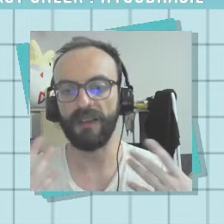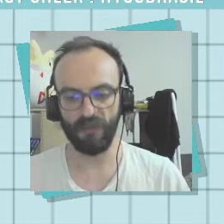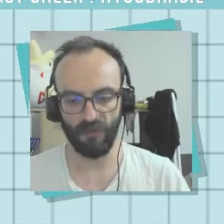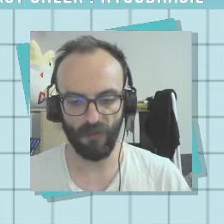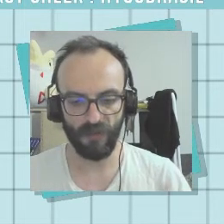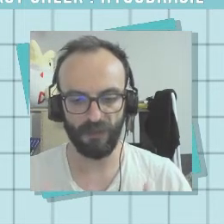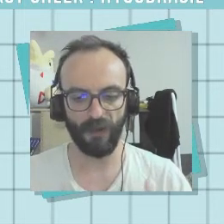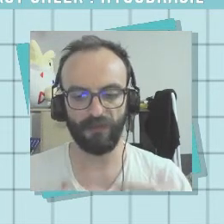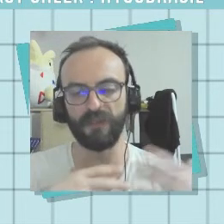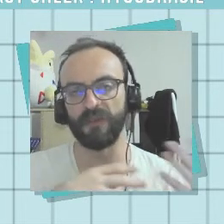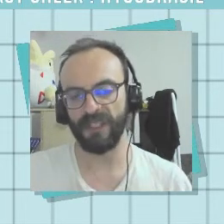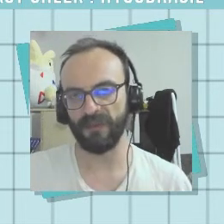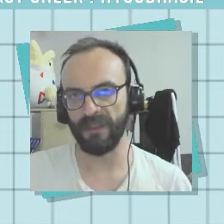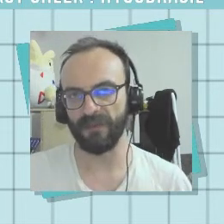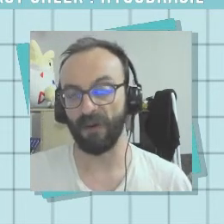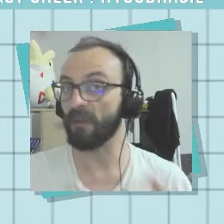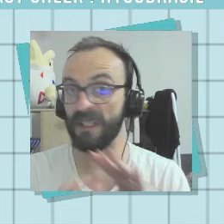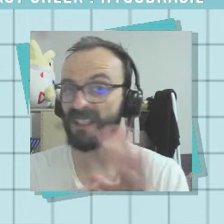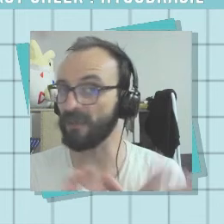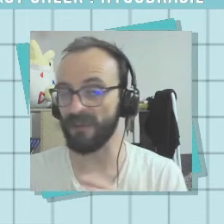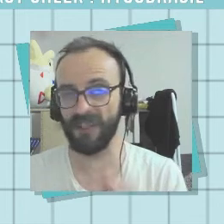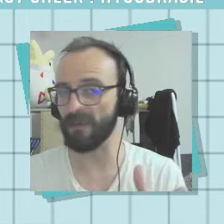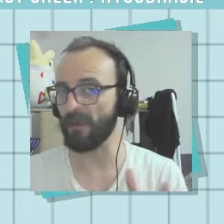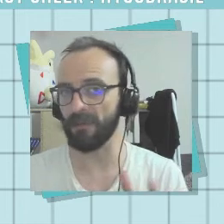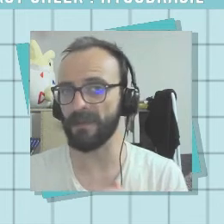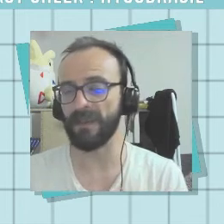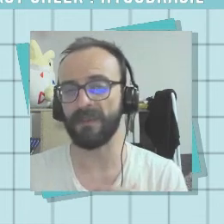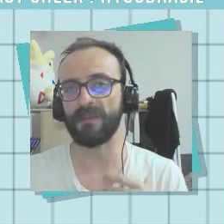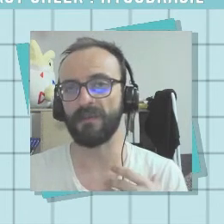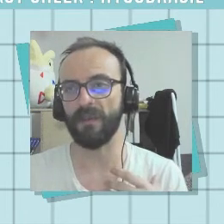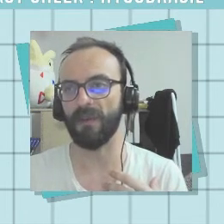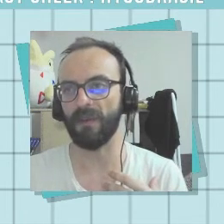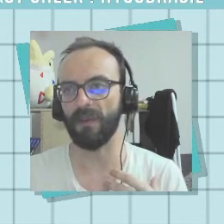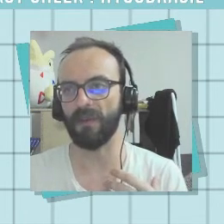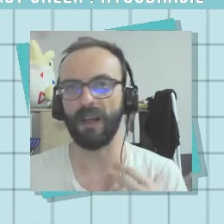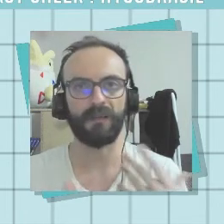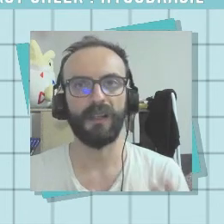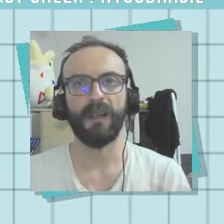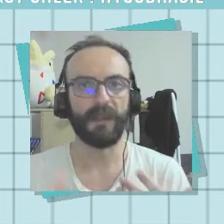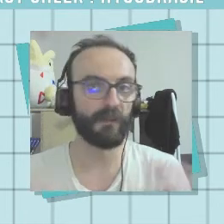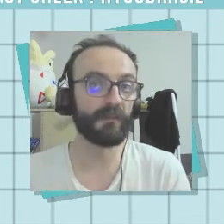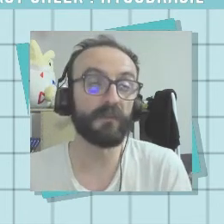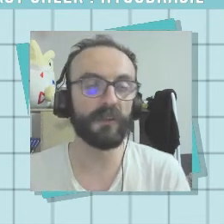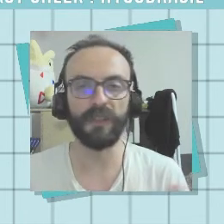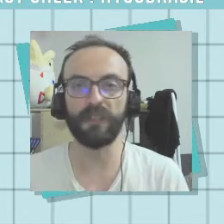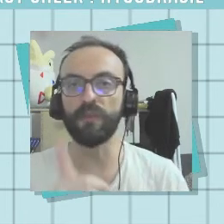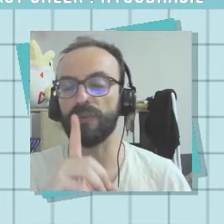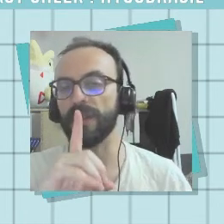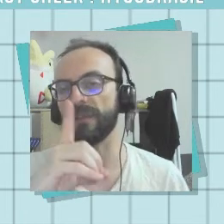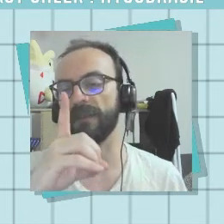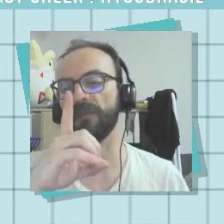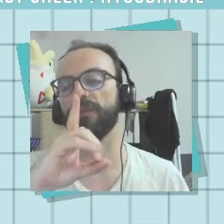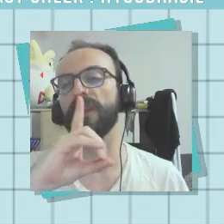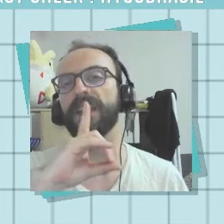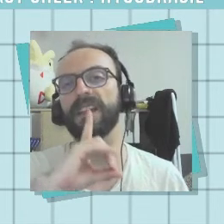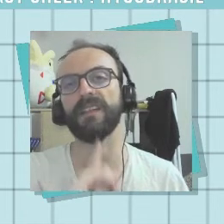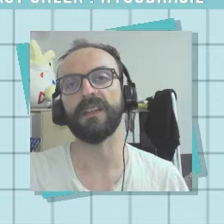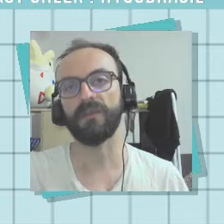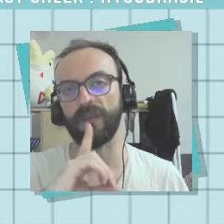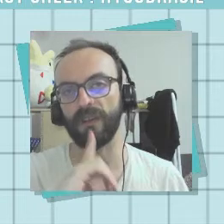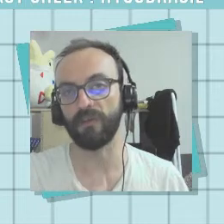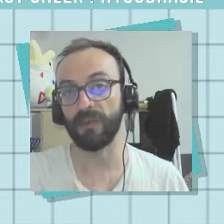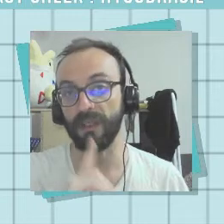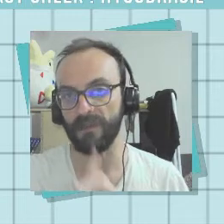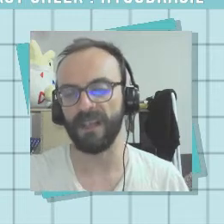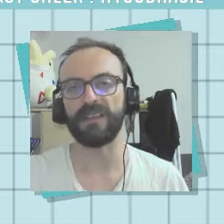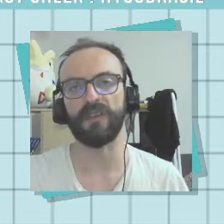un seul mot qui peut avoir deux signes différents mais qui ont sensiblement le même sens, voilà. Par exemple, moi je connais depuis, vous avez le depuis avec un D où vous